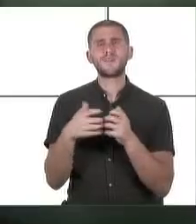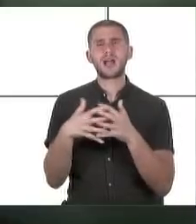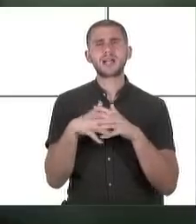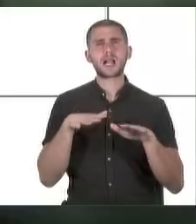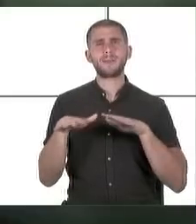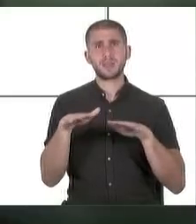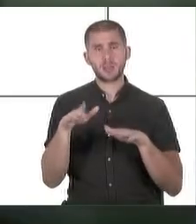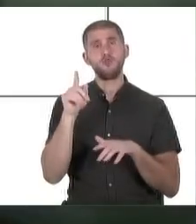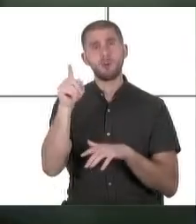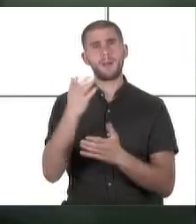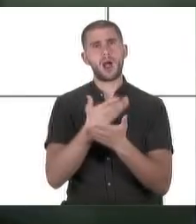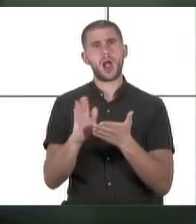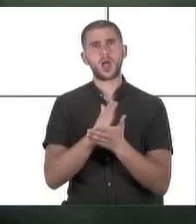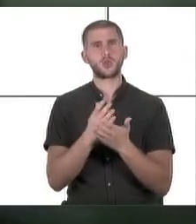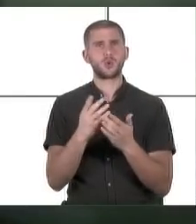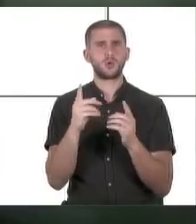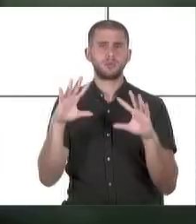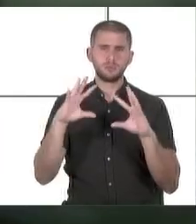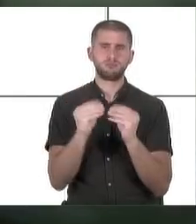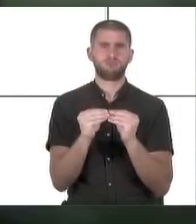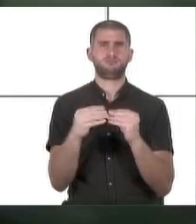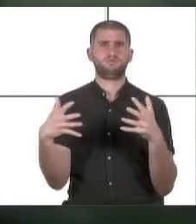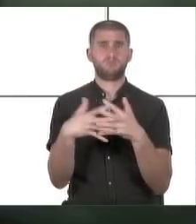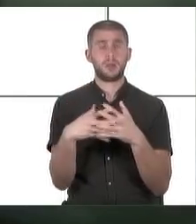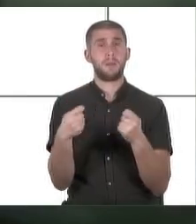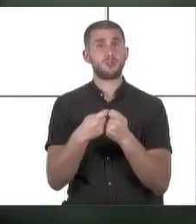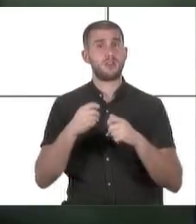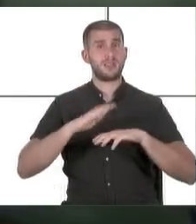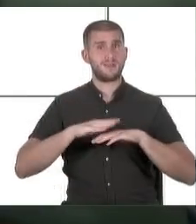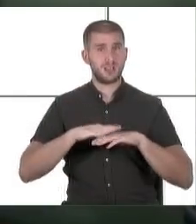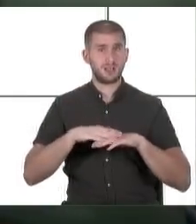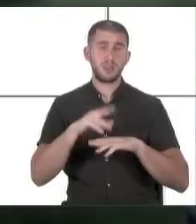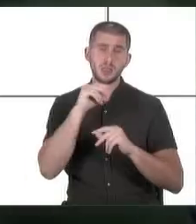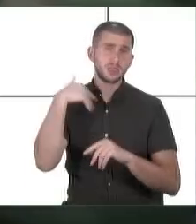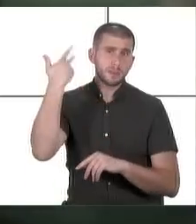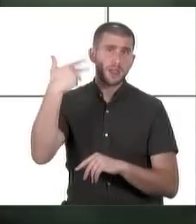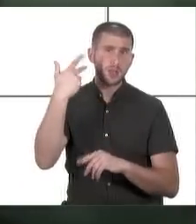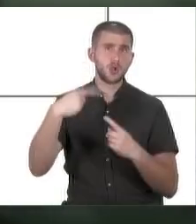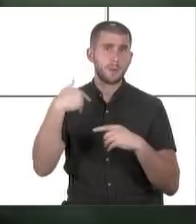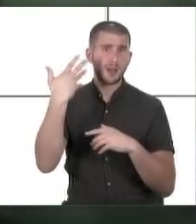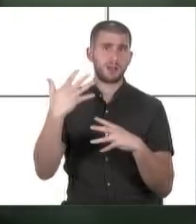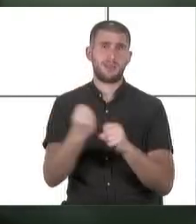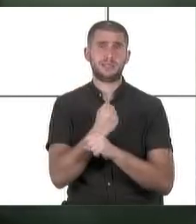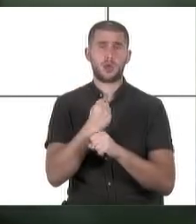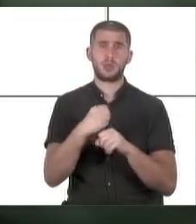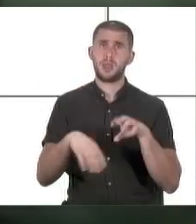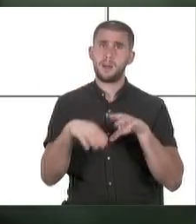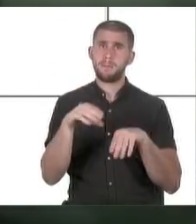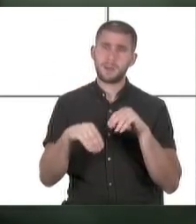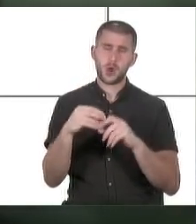בקבינט ששם מתקבלות ההחלטות כקולקטיב. לגבי תפקיד, נדבר ביום